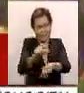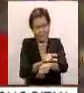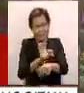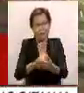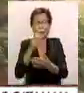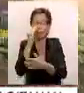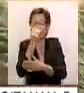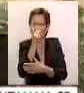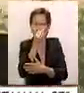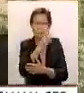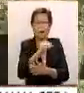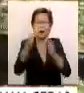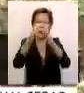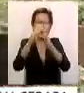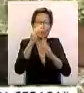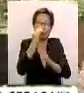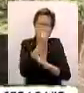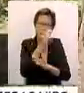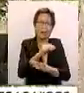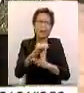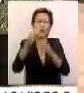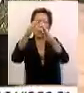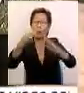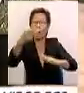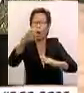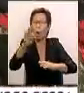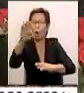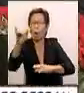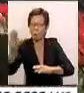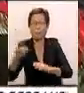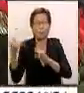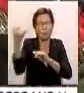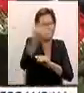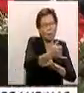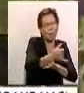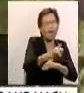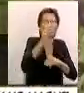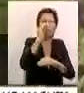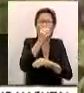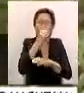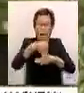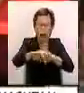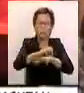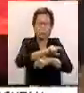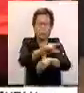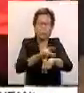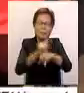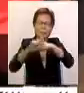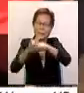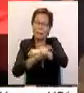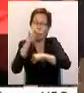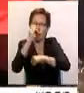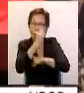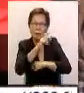Selain bunga limpah dan rumah hobbit, pengunjung juga boleh berkunjung ke Flower Island, Flora Export Garden dan Taman Orkid. Menurut Ketua